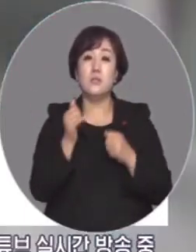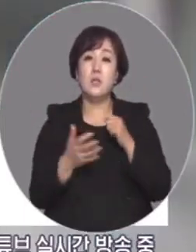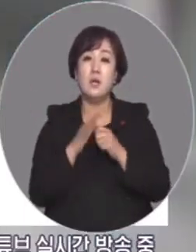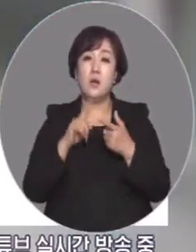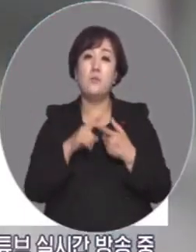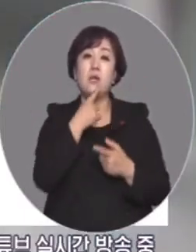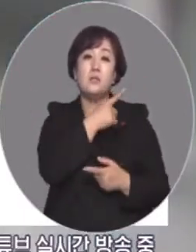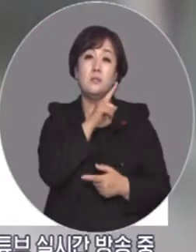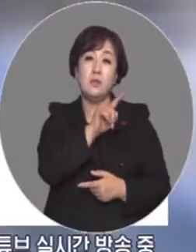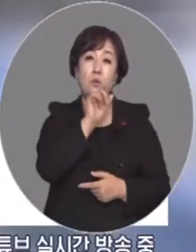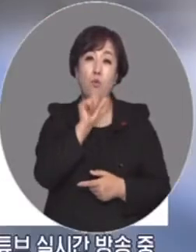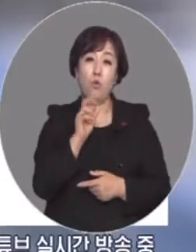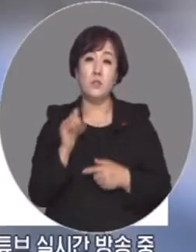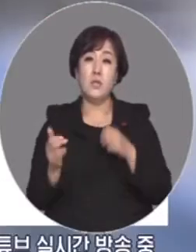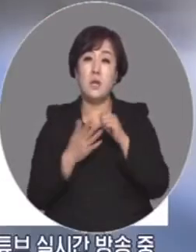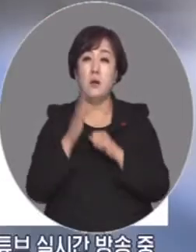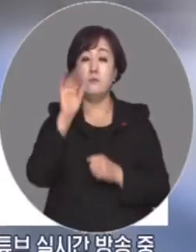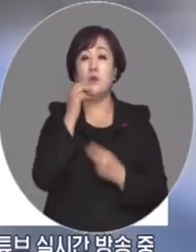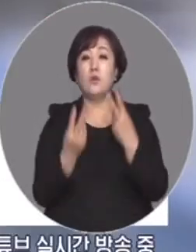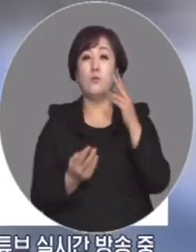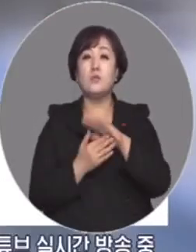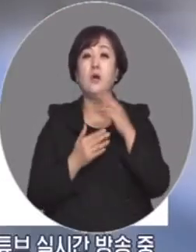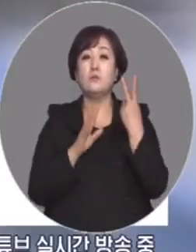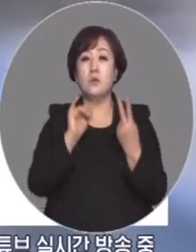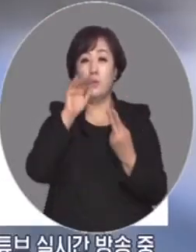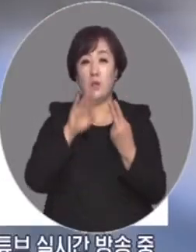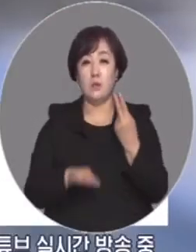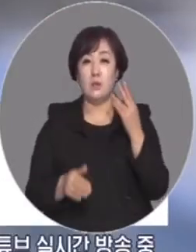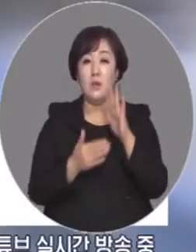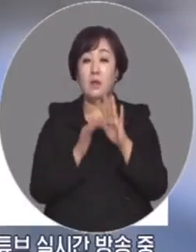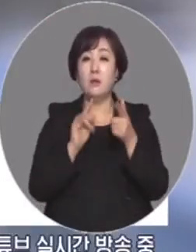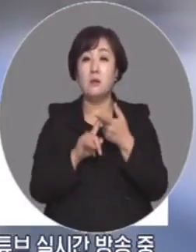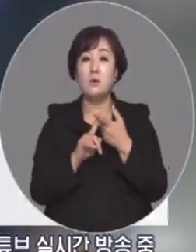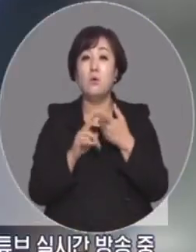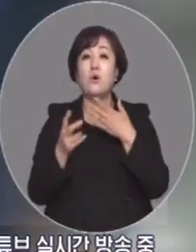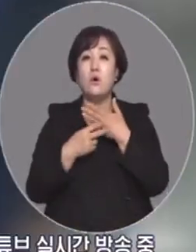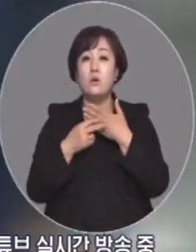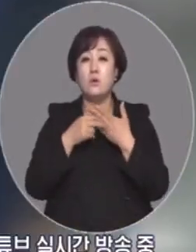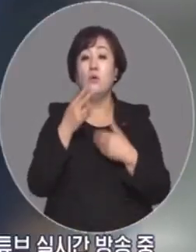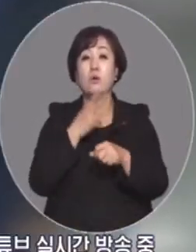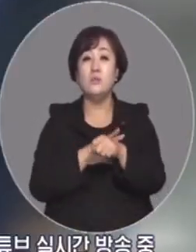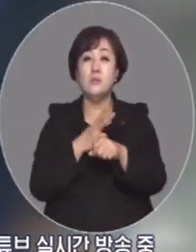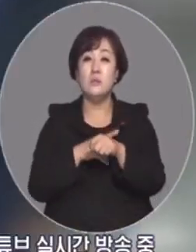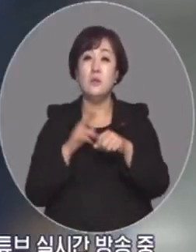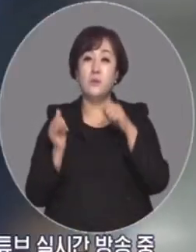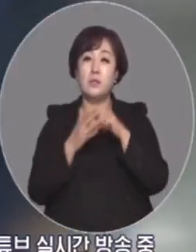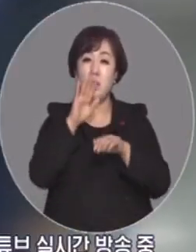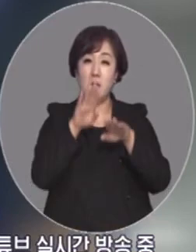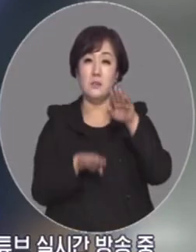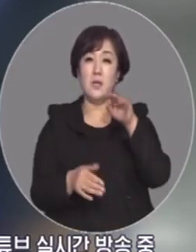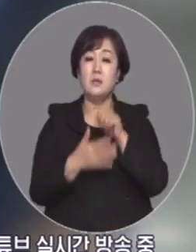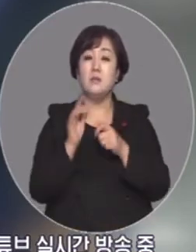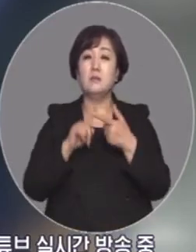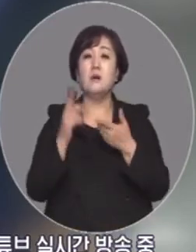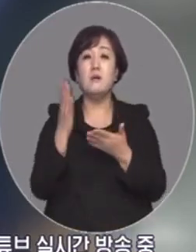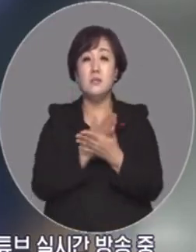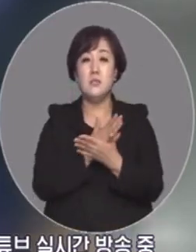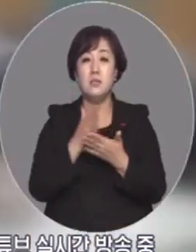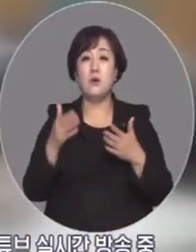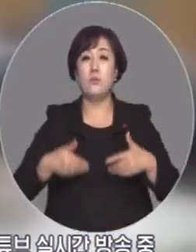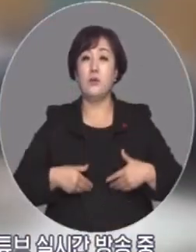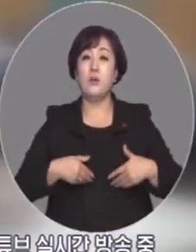1.5 명으로 전국 평균 두 명 보다 적다 며 의료인 불균형 해소를 위한 지역인재 할당제 등의